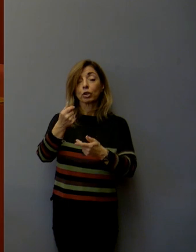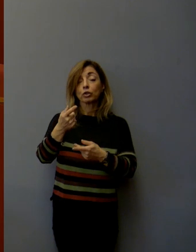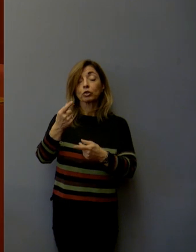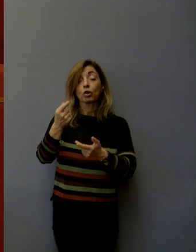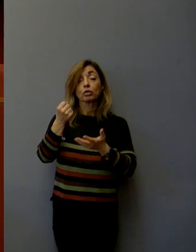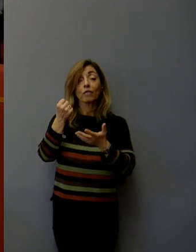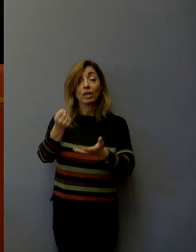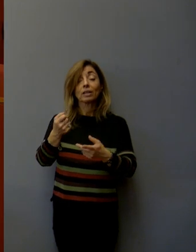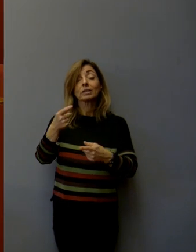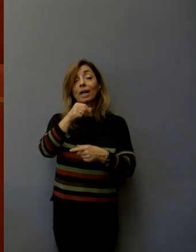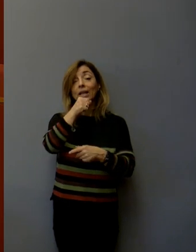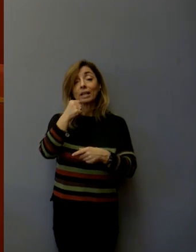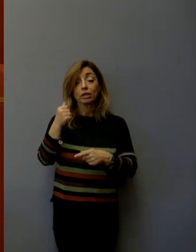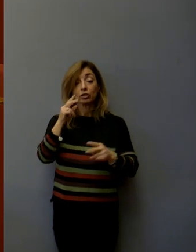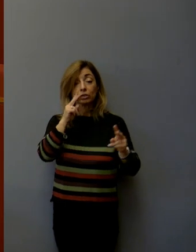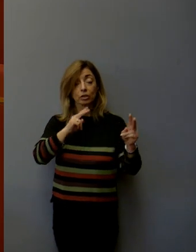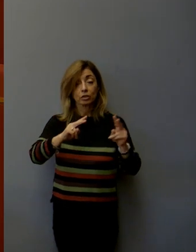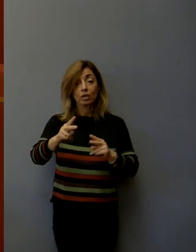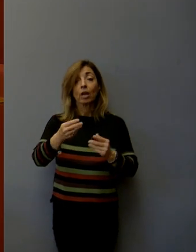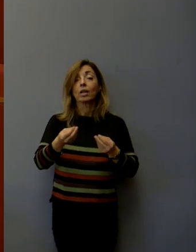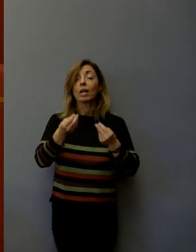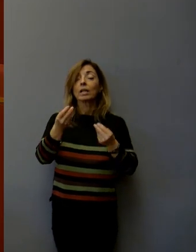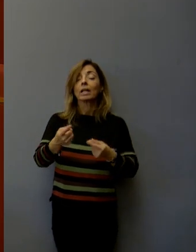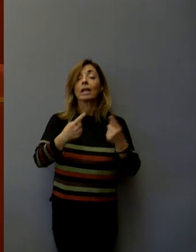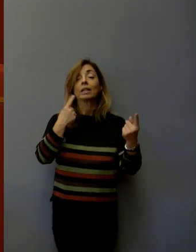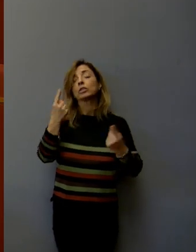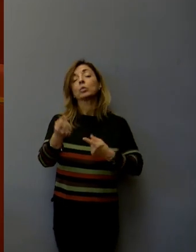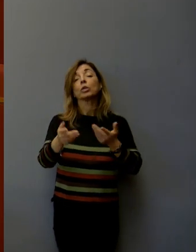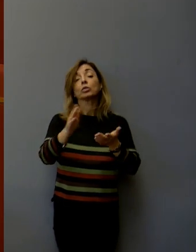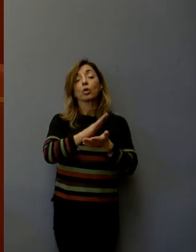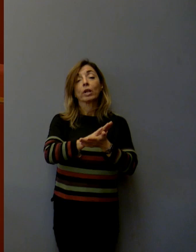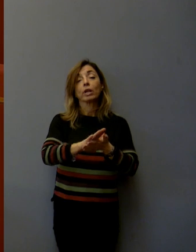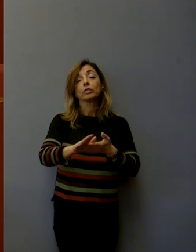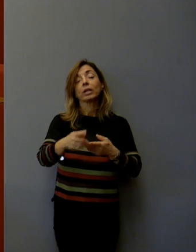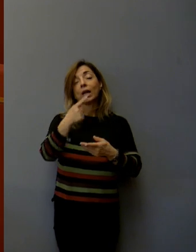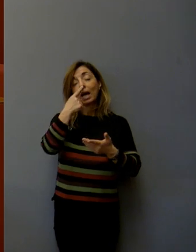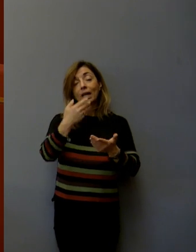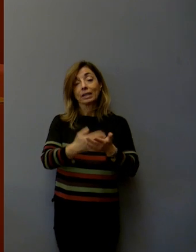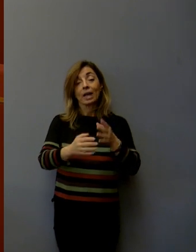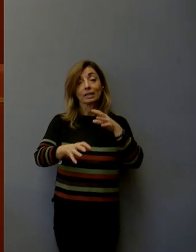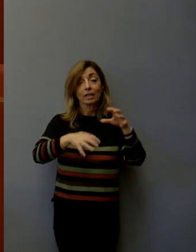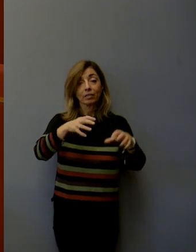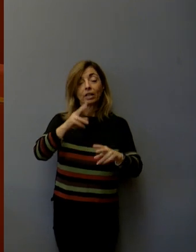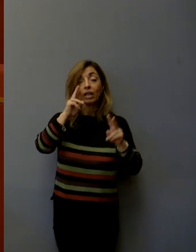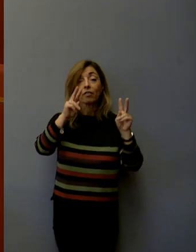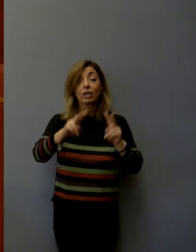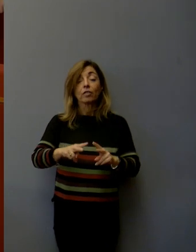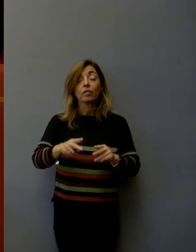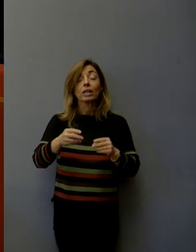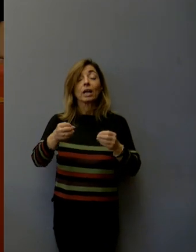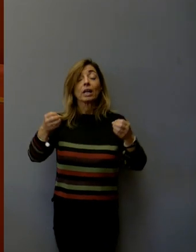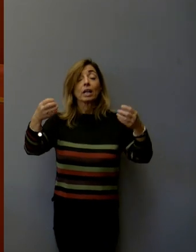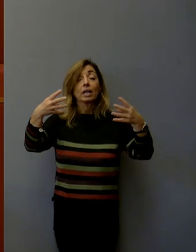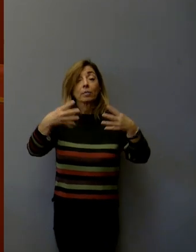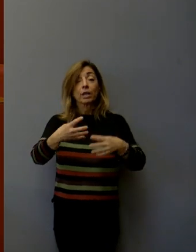degli allargamenti Interni realizzare una condizione igienico sanitarie più Console e benessere degli animali verificare ripristinare l'impianto di riscaldamento dotare i